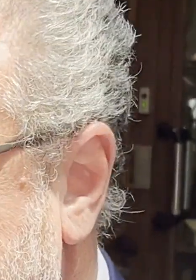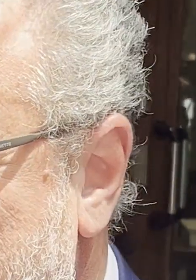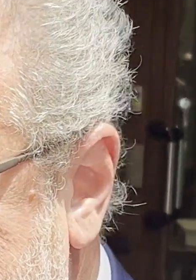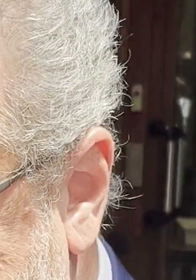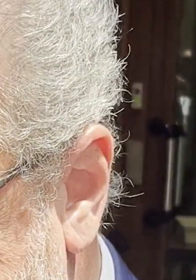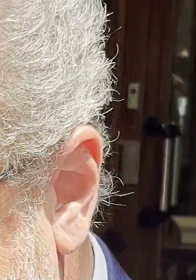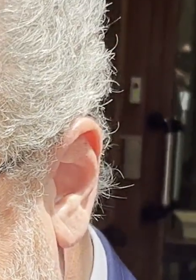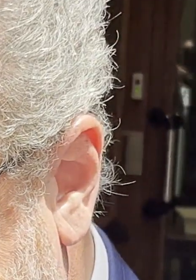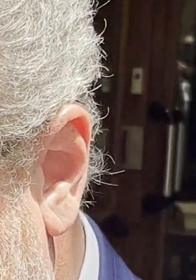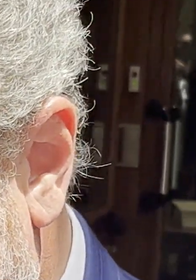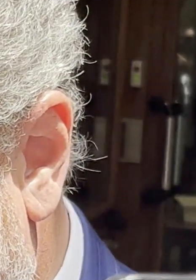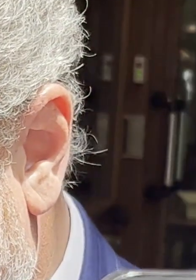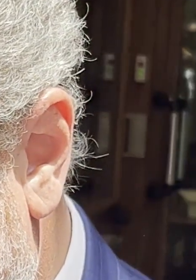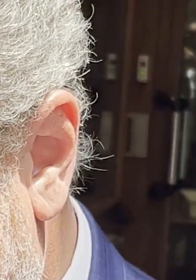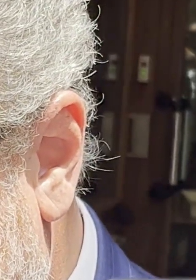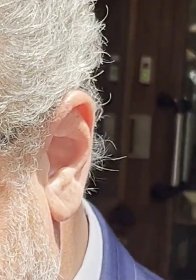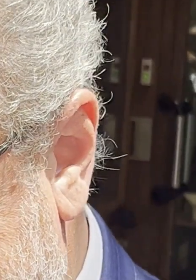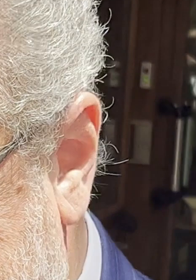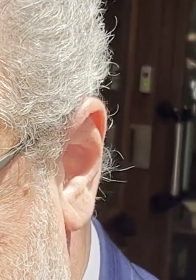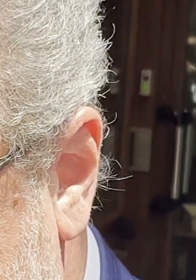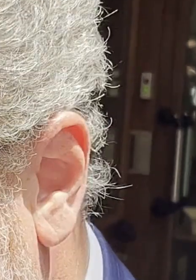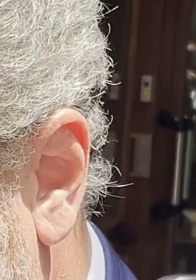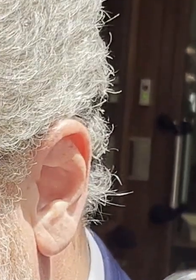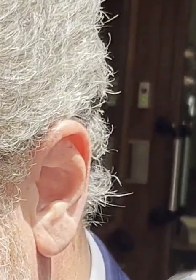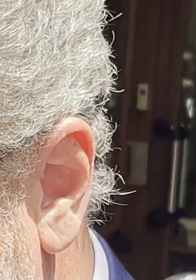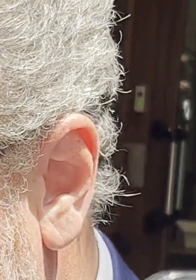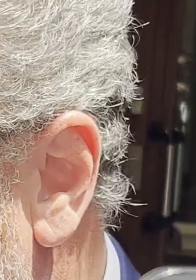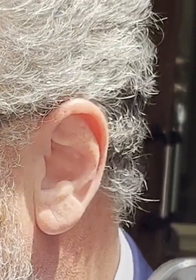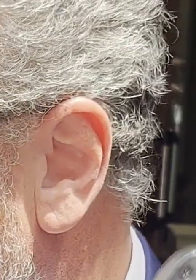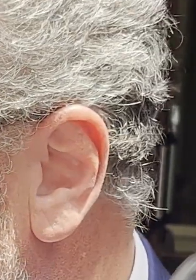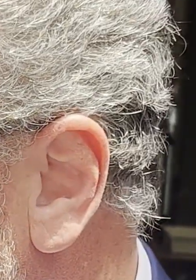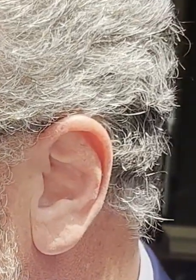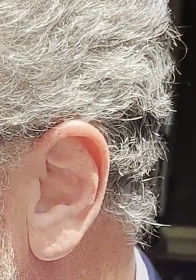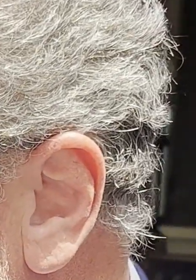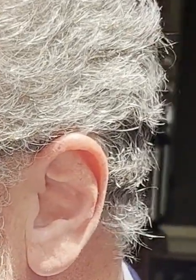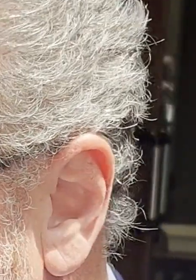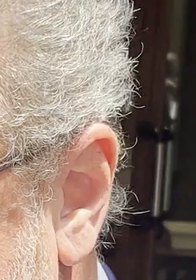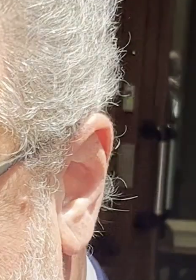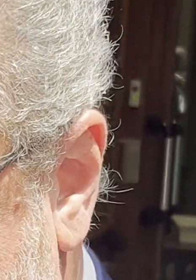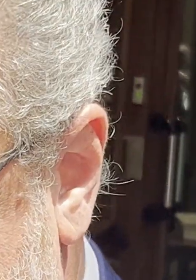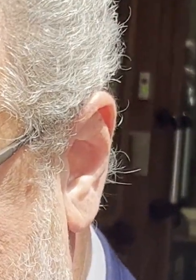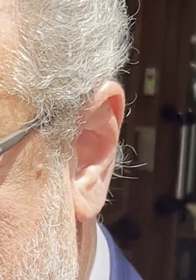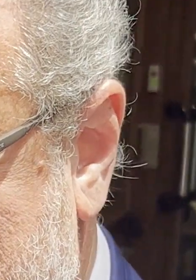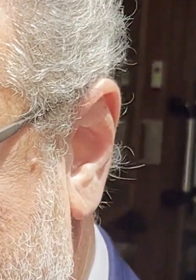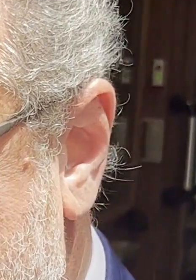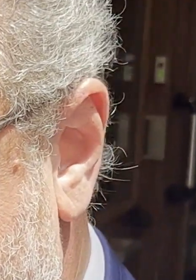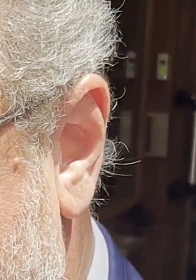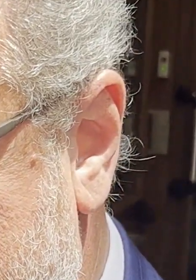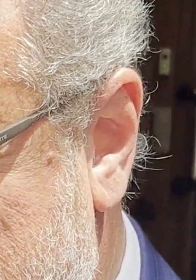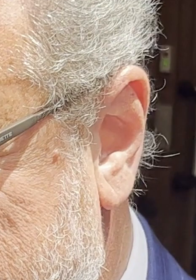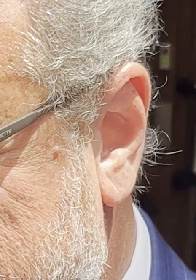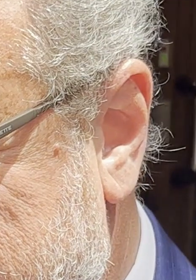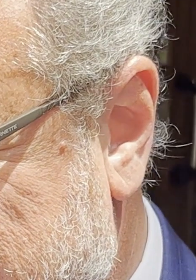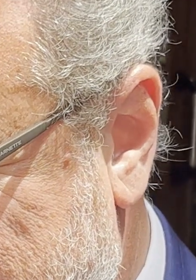La Lega non è entusiasta della posizione della Meloni, che prende tempo e non ne dice la Lega. Vabbè, la domanda qual è? Vuoi farlo in Forza Italia? La posizione è chiarissima, il MES è un meccanismo che è acefalo, nel senso che non